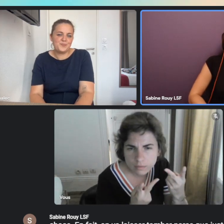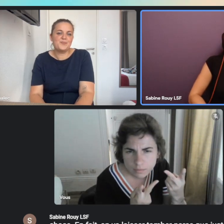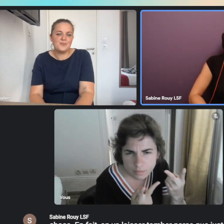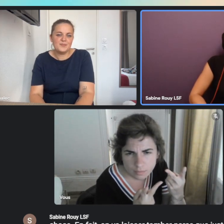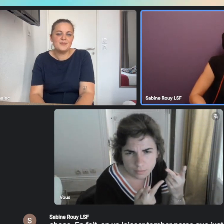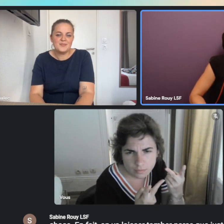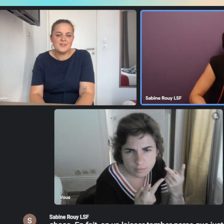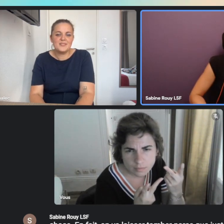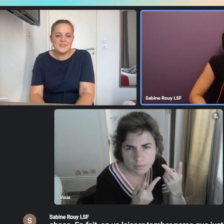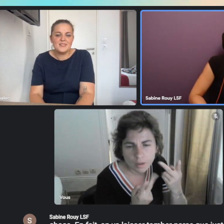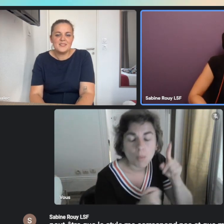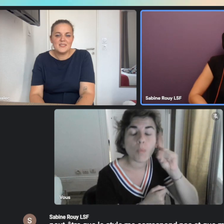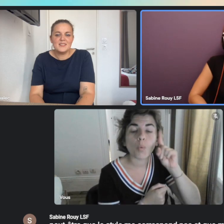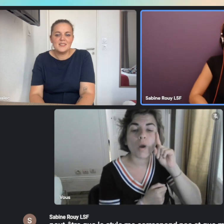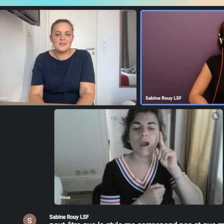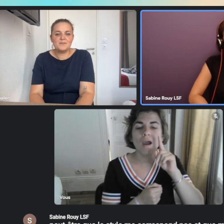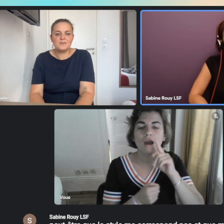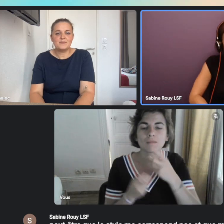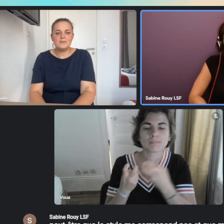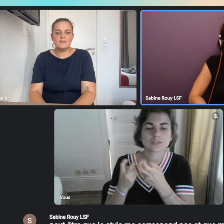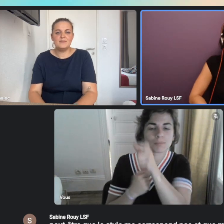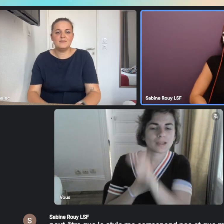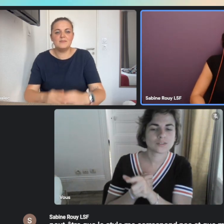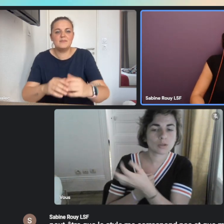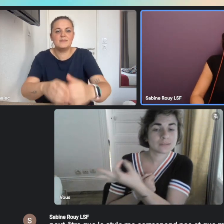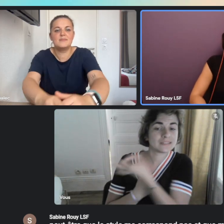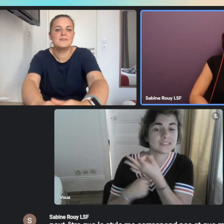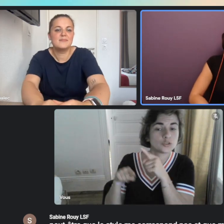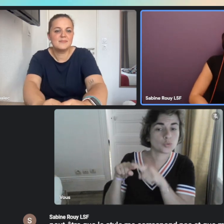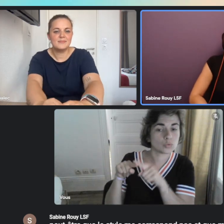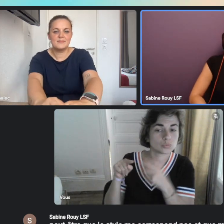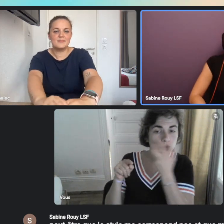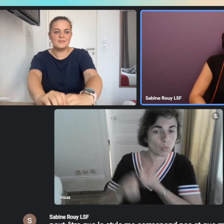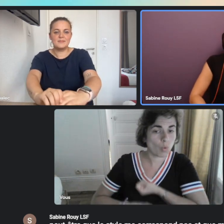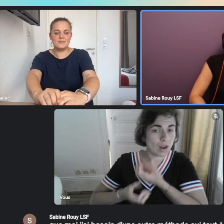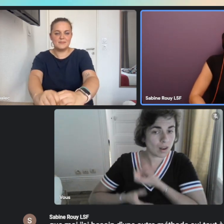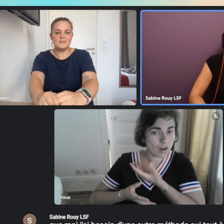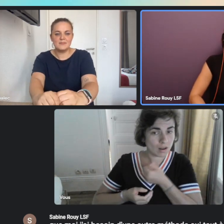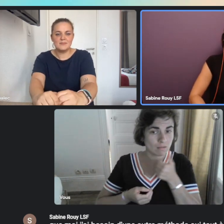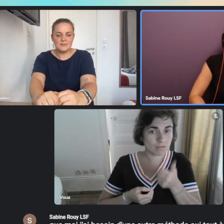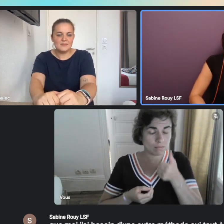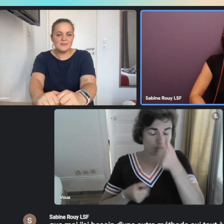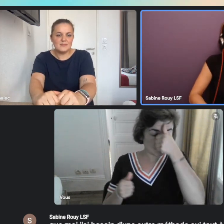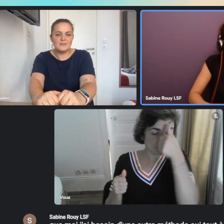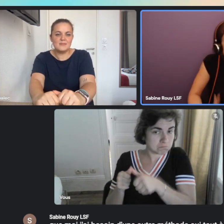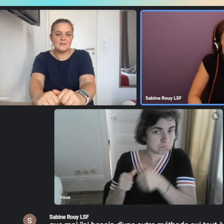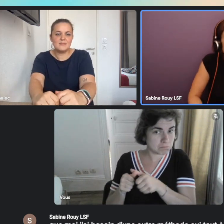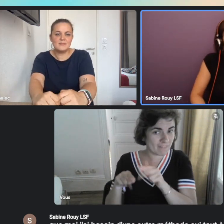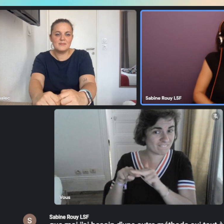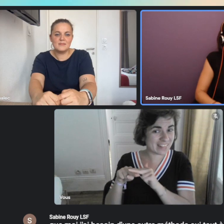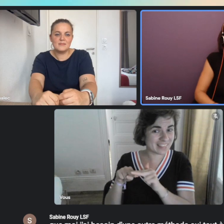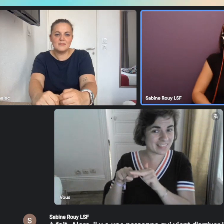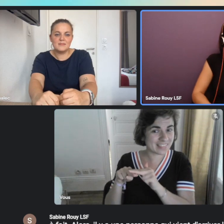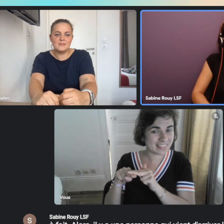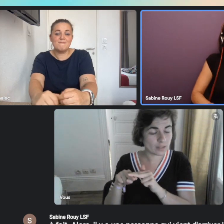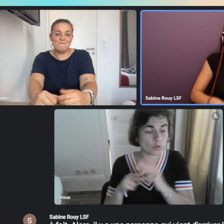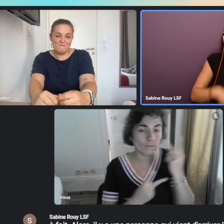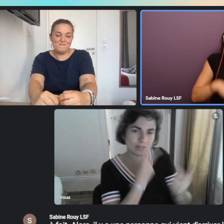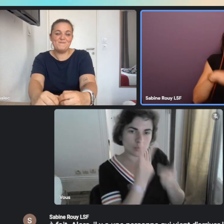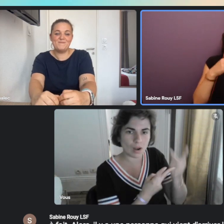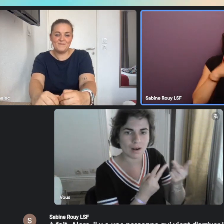et donc qui s'axe davantage sur le visuel. Parce que par exemple, quand il y a une personne dit à l'oral,